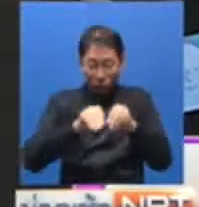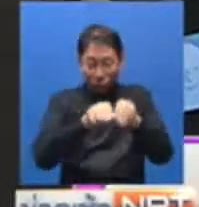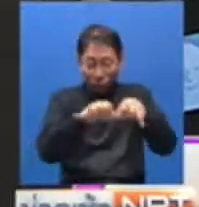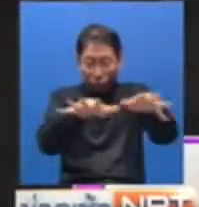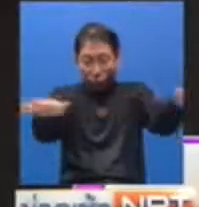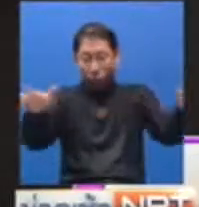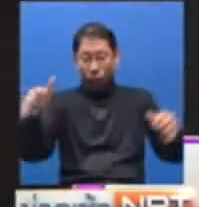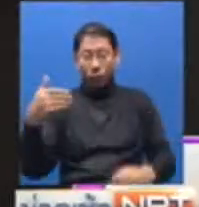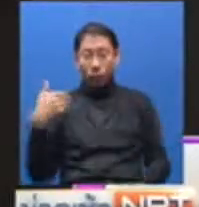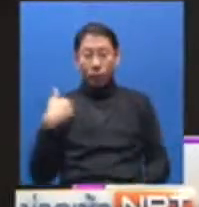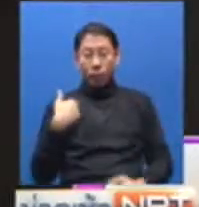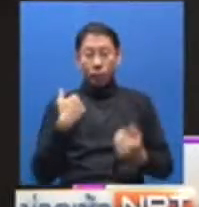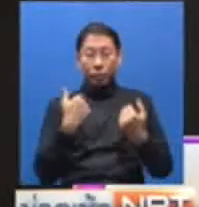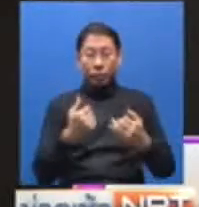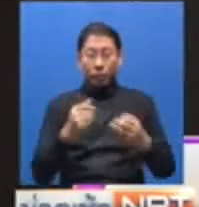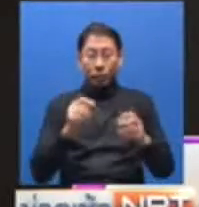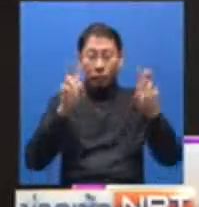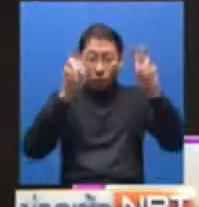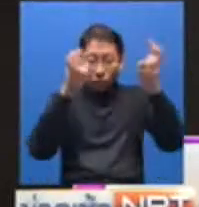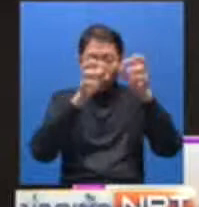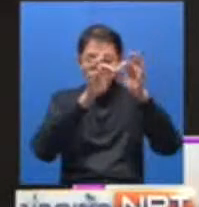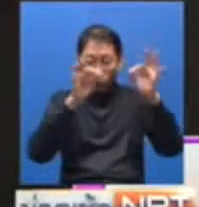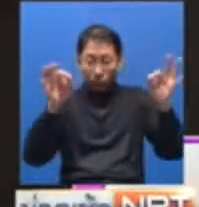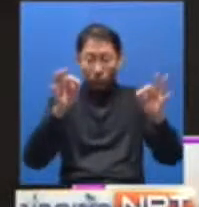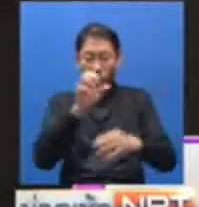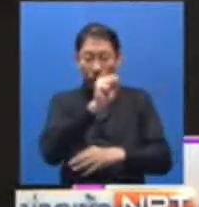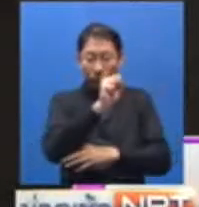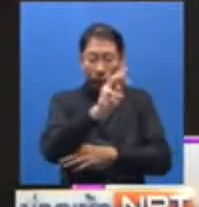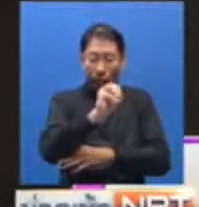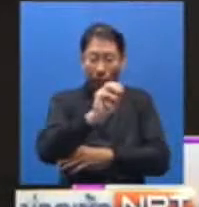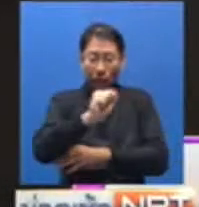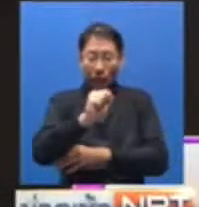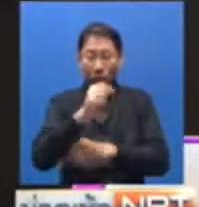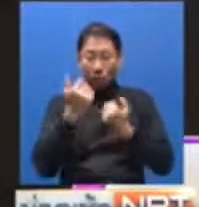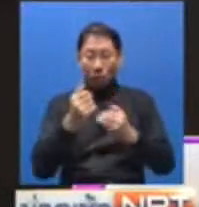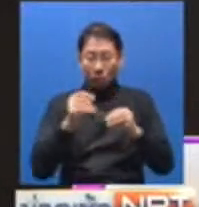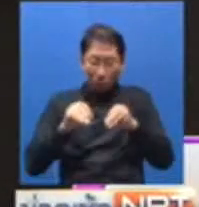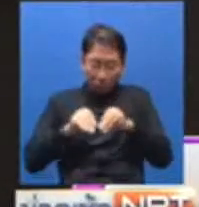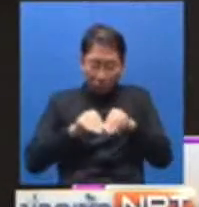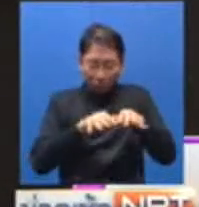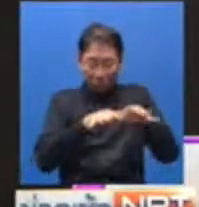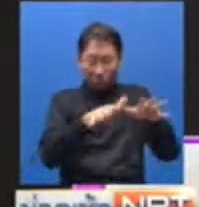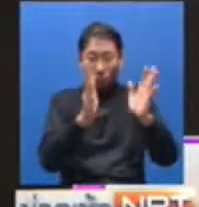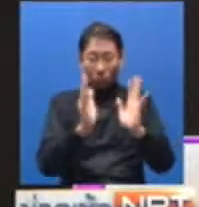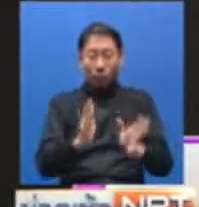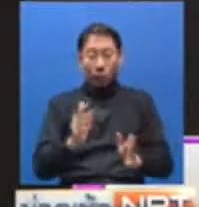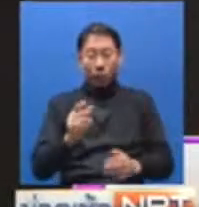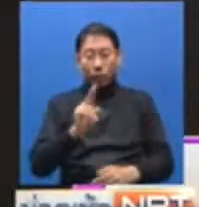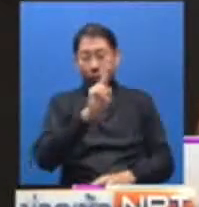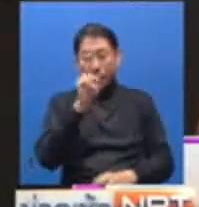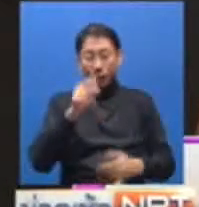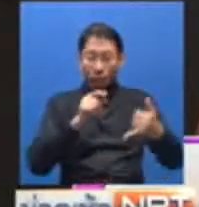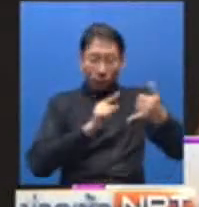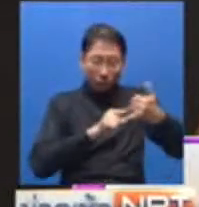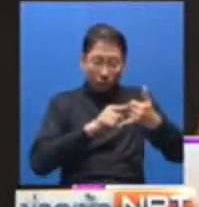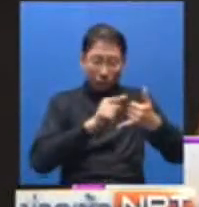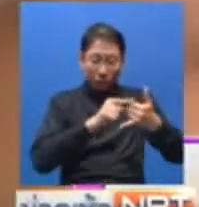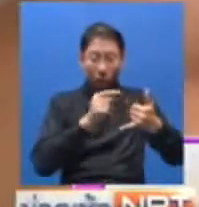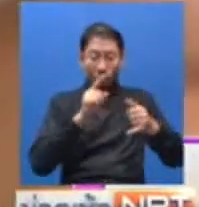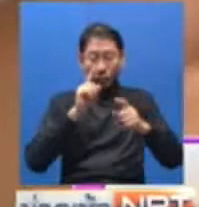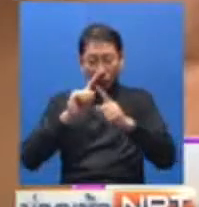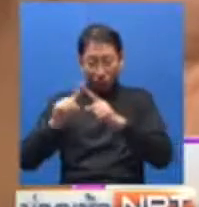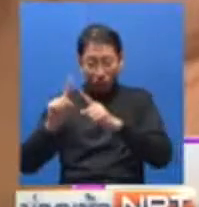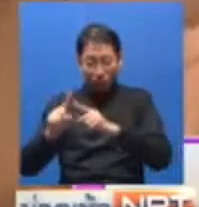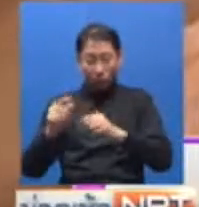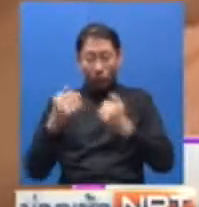ทีข้อความเหล่านี้ถือเป็น SMS ไวรัสที่กำลังระบาดโดยเฉพาะผู้ใช้โทรศัพท์มือถือในระบบ Android